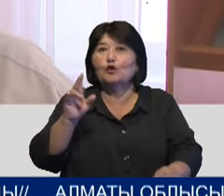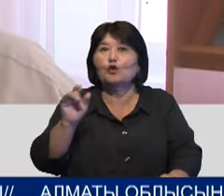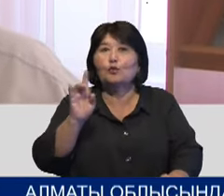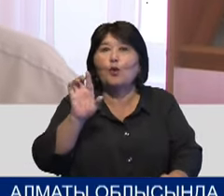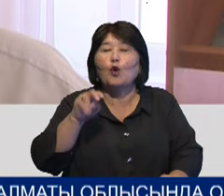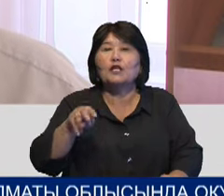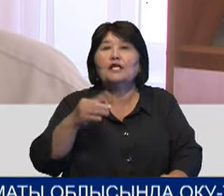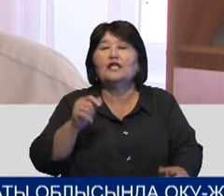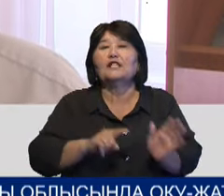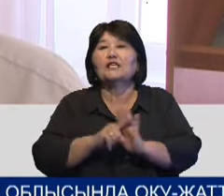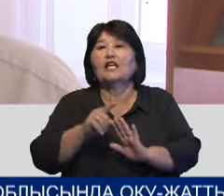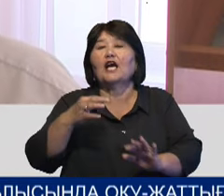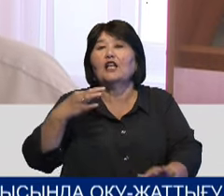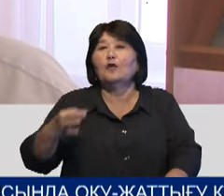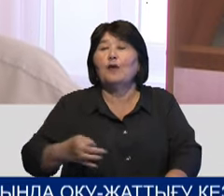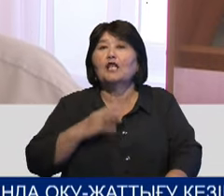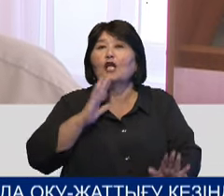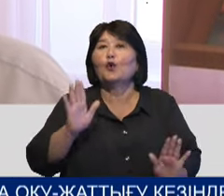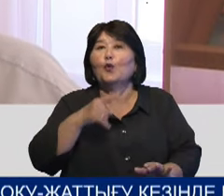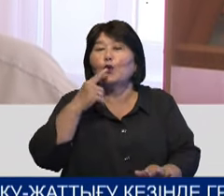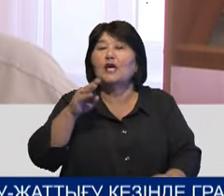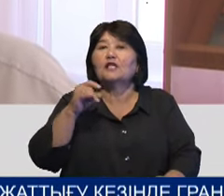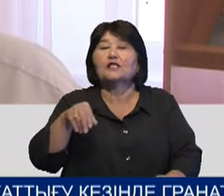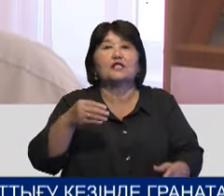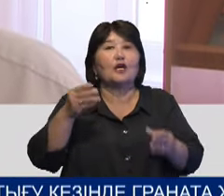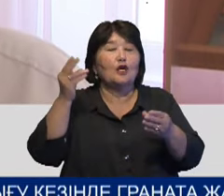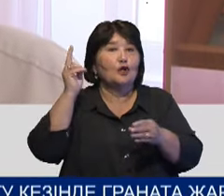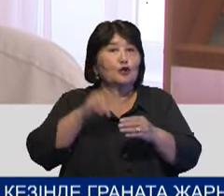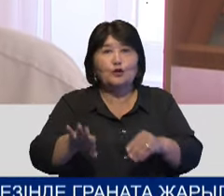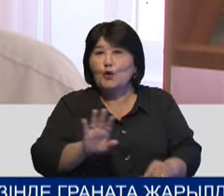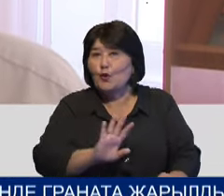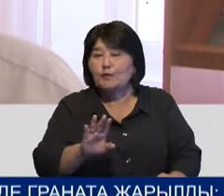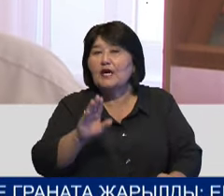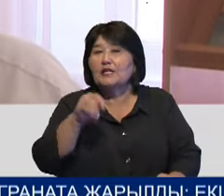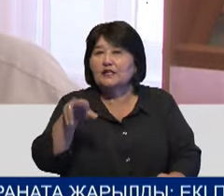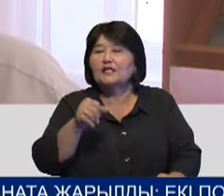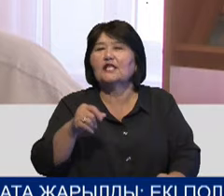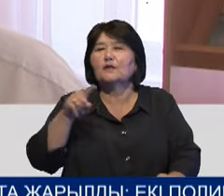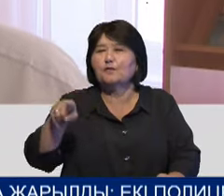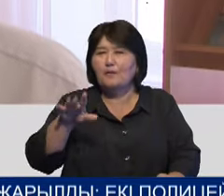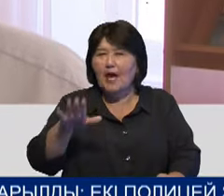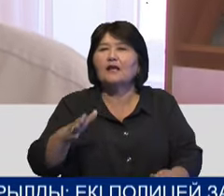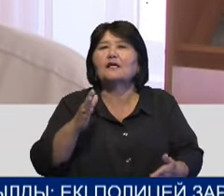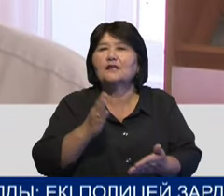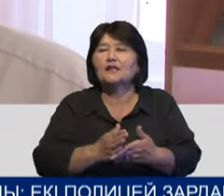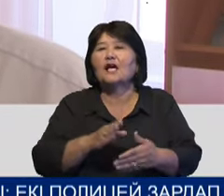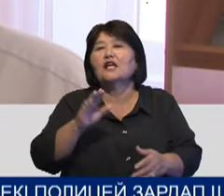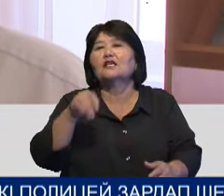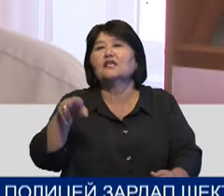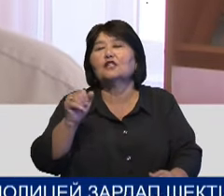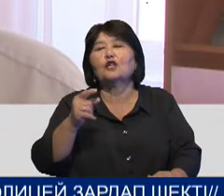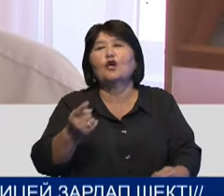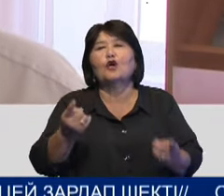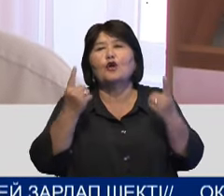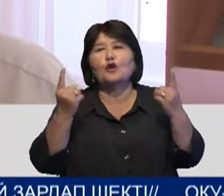шыққан баланың өлеңіне қуанып, жырдың сөнбейтіндігі, жырдың мәңгі екендігі, жырдың үлкен